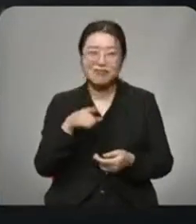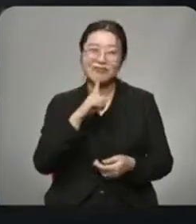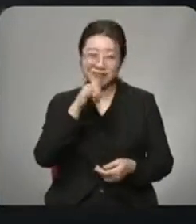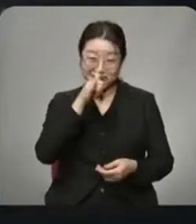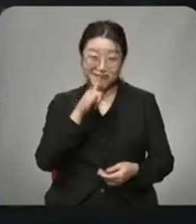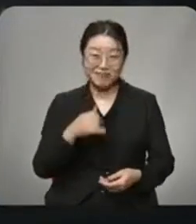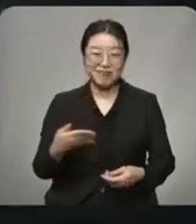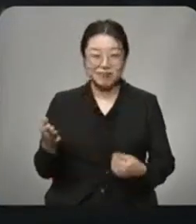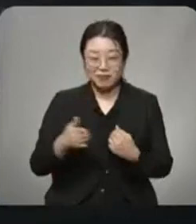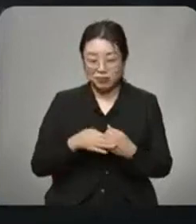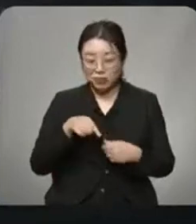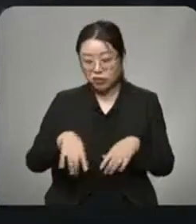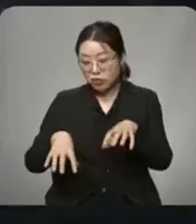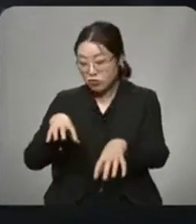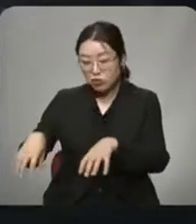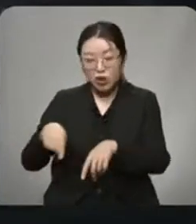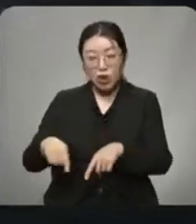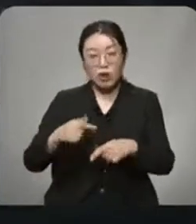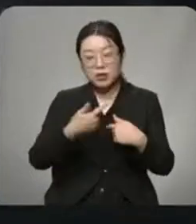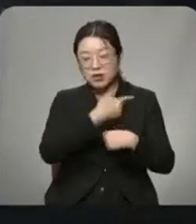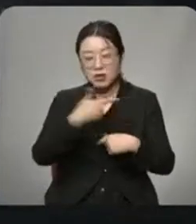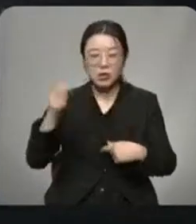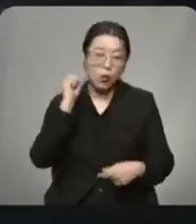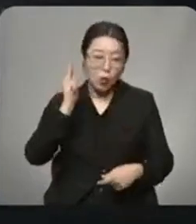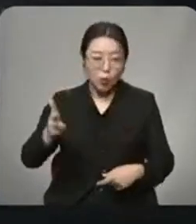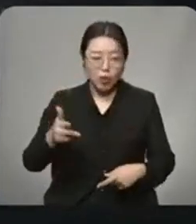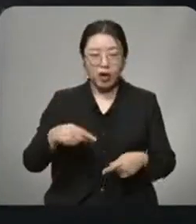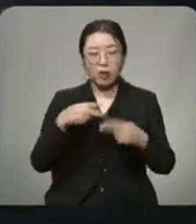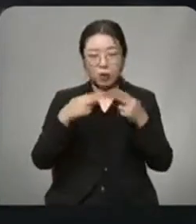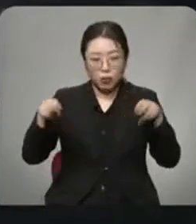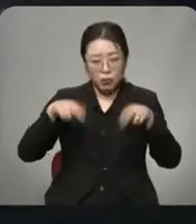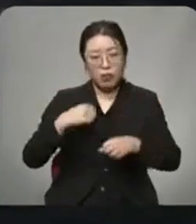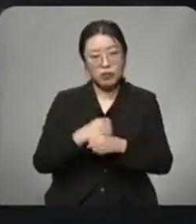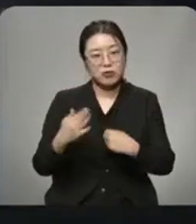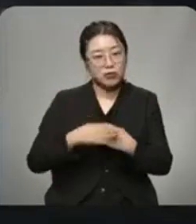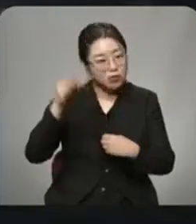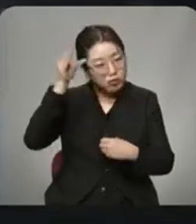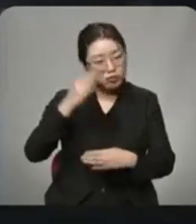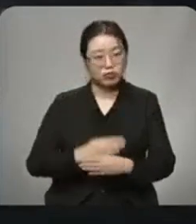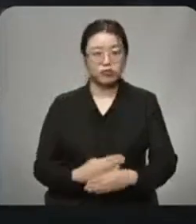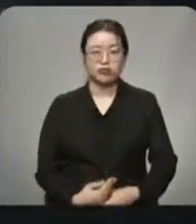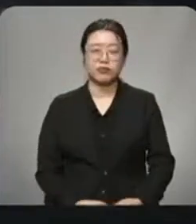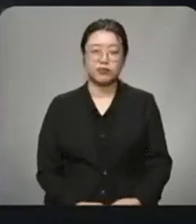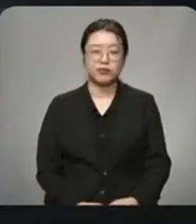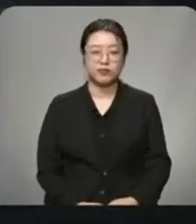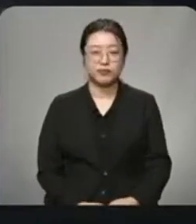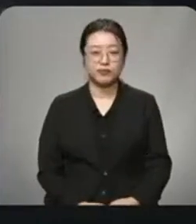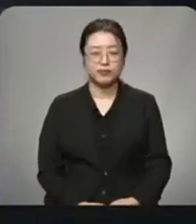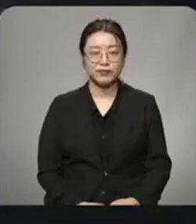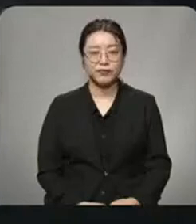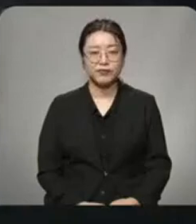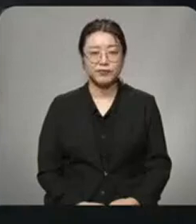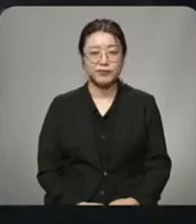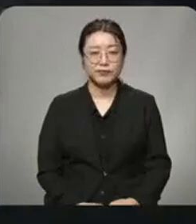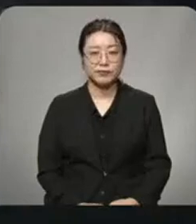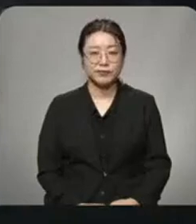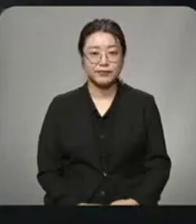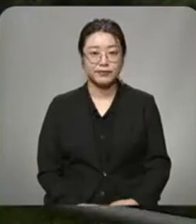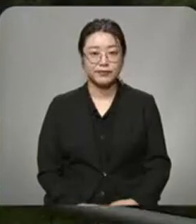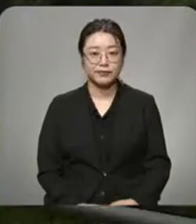이 일대에 대규모 숙박시설과 관광시설 조성이 추진되면서 기대를 모으고 있습니다. 조윤주 기자가 보도합니다.